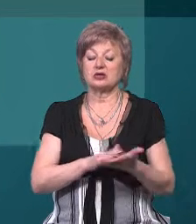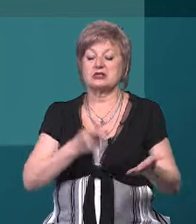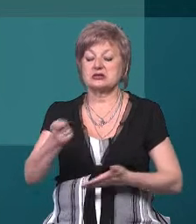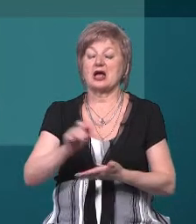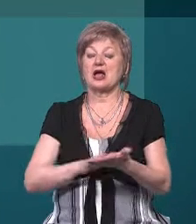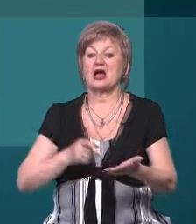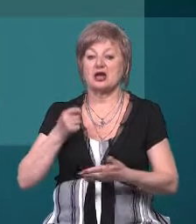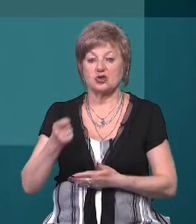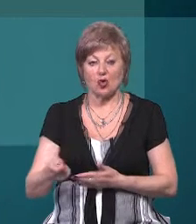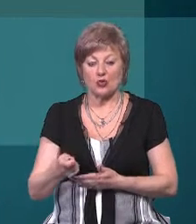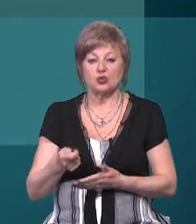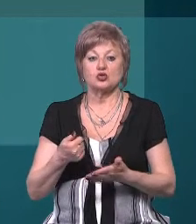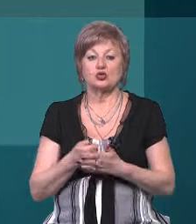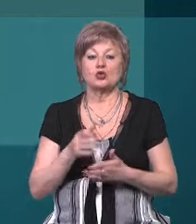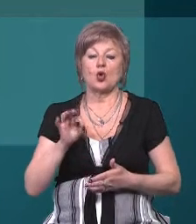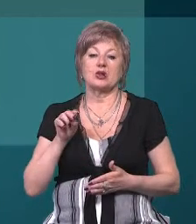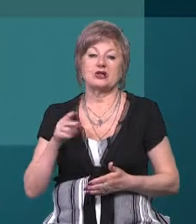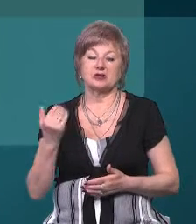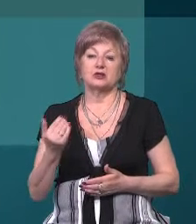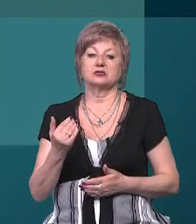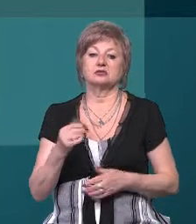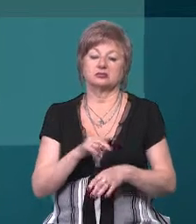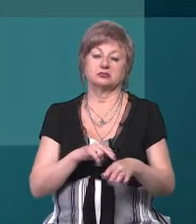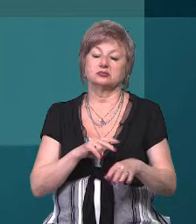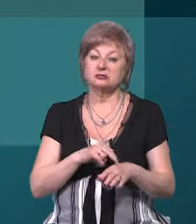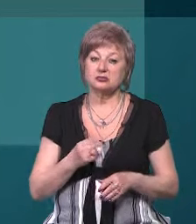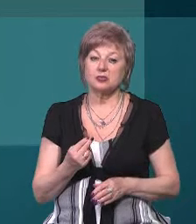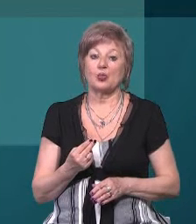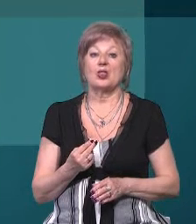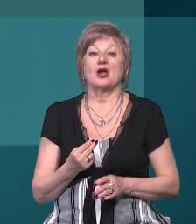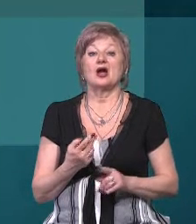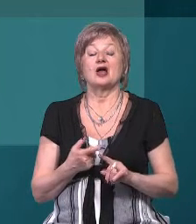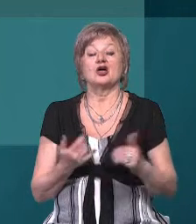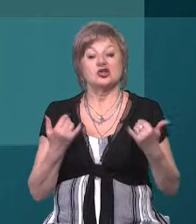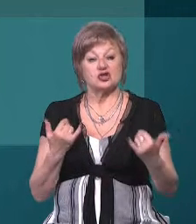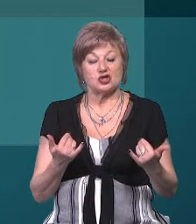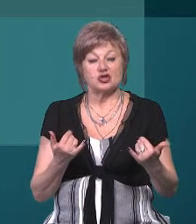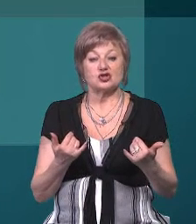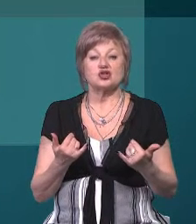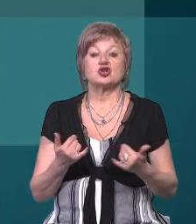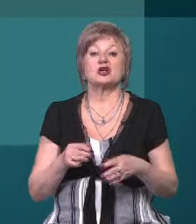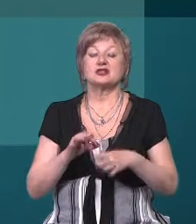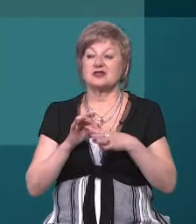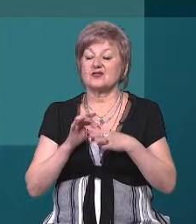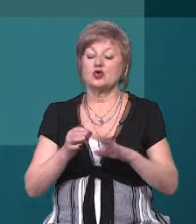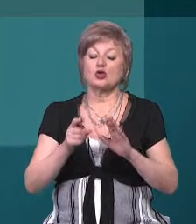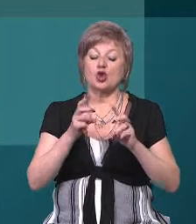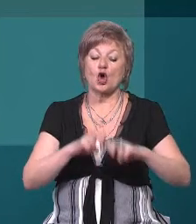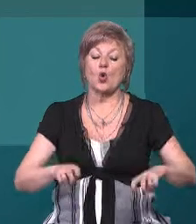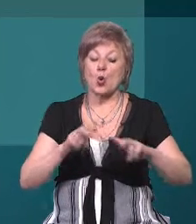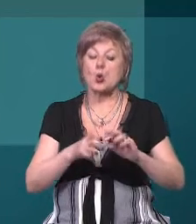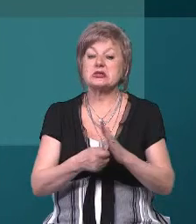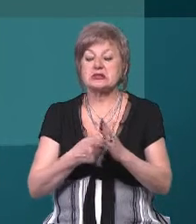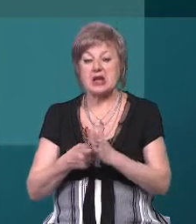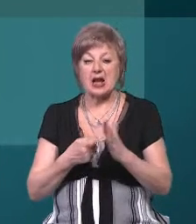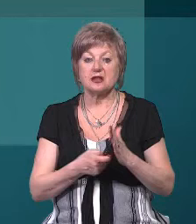до Олександрівського ВП Дніпровського ГУНП. Та на даний час проводиться розслідування по зверненням